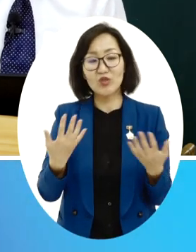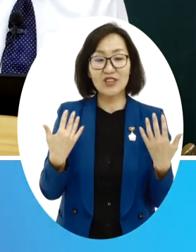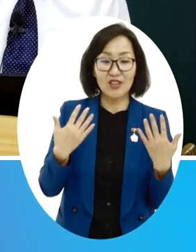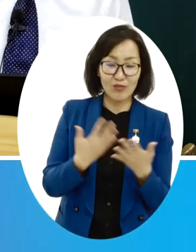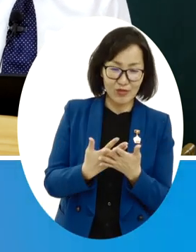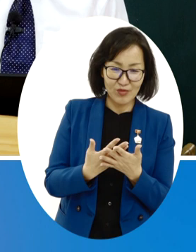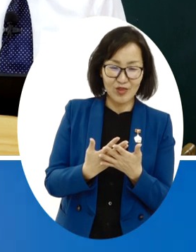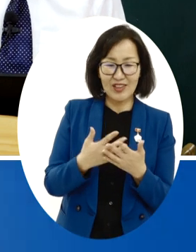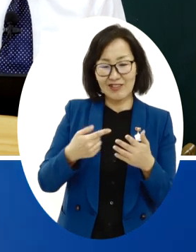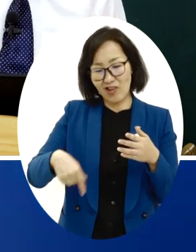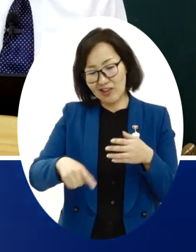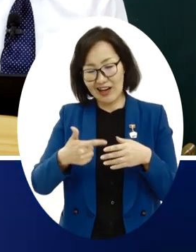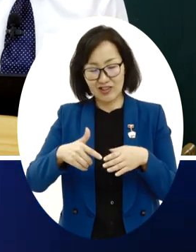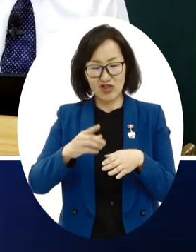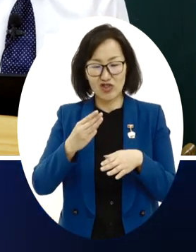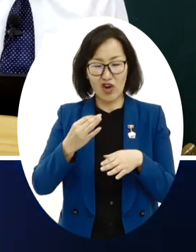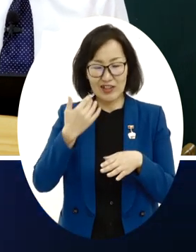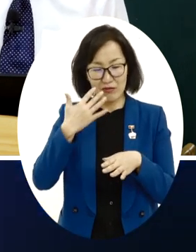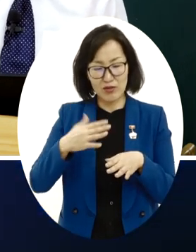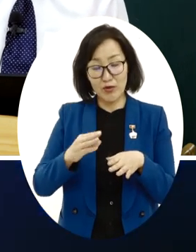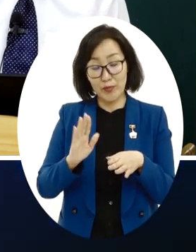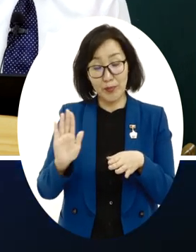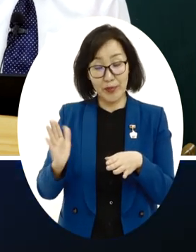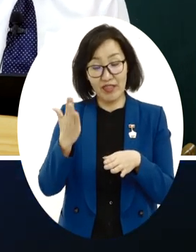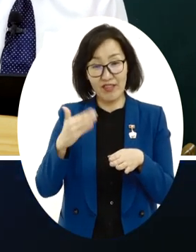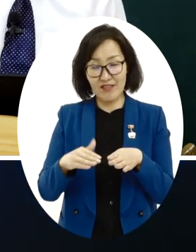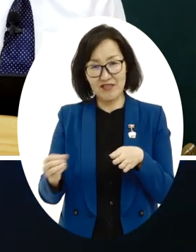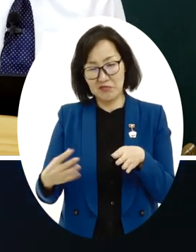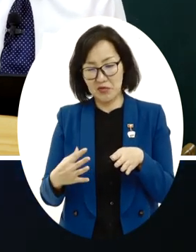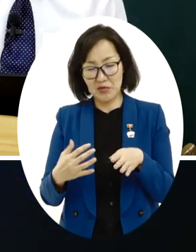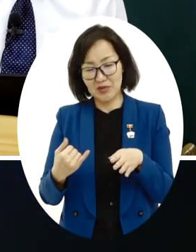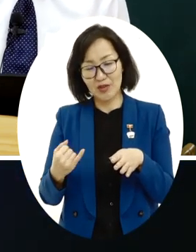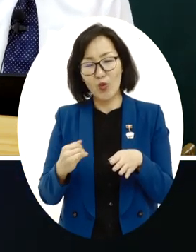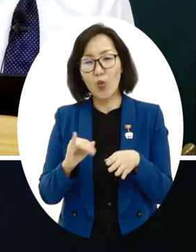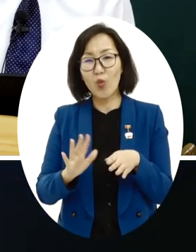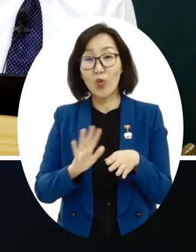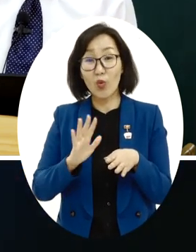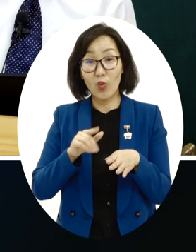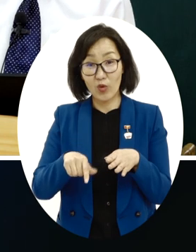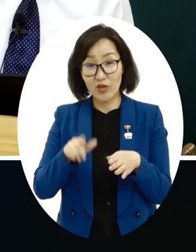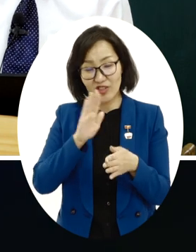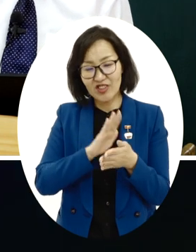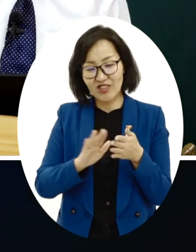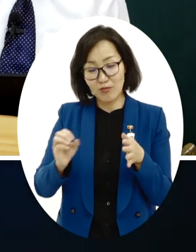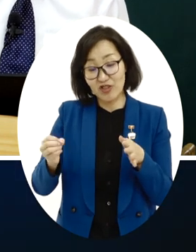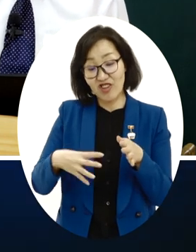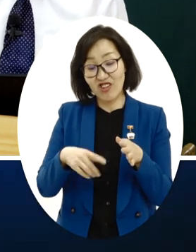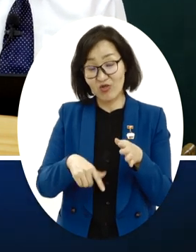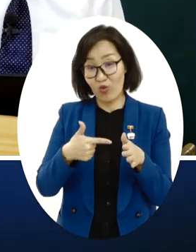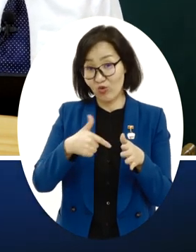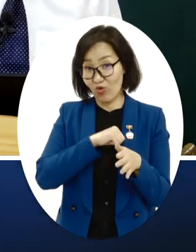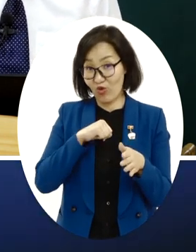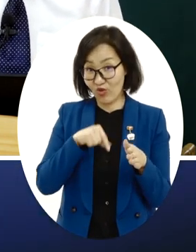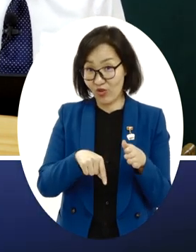цэрүүн байлгаж, толгор болон газар шорог сэнтийчгүй, оромгол амтны амин төхөрөхгүй гэсэн энэрнгүй зөвлөлдслийг шингээсэн